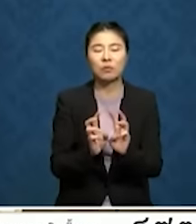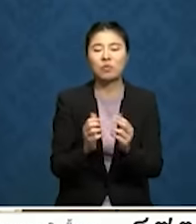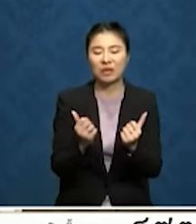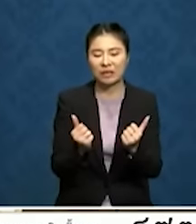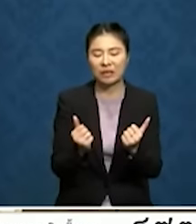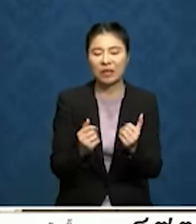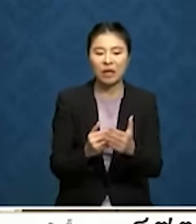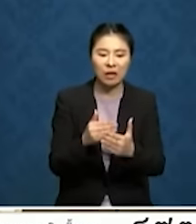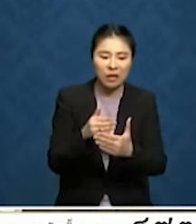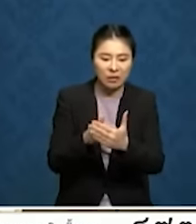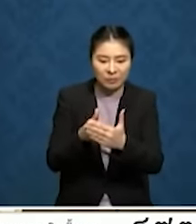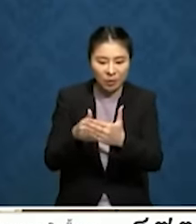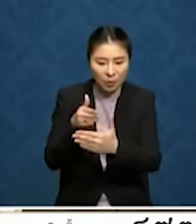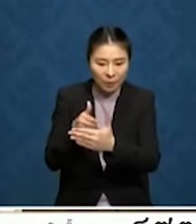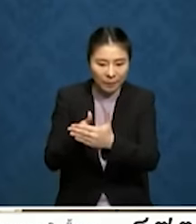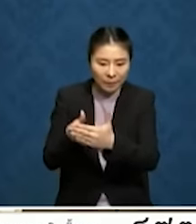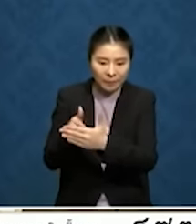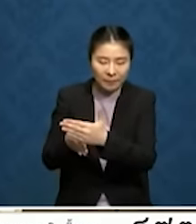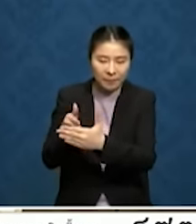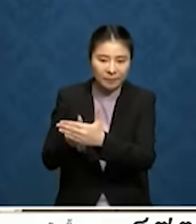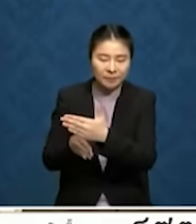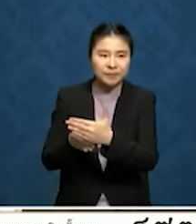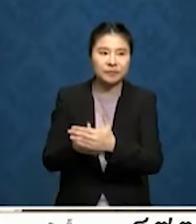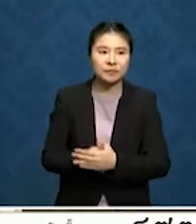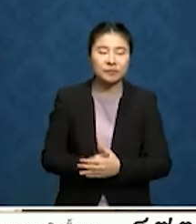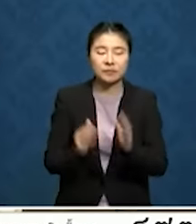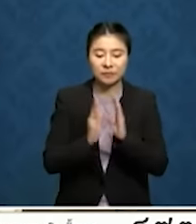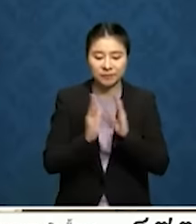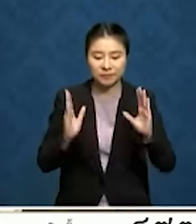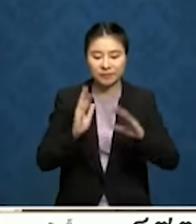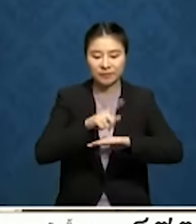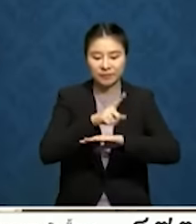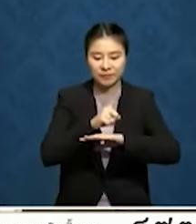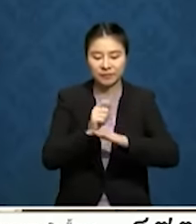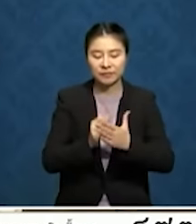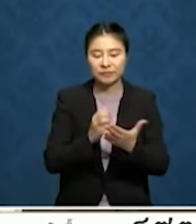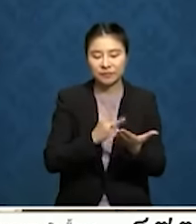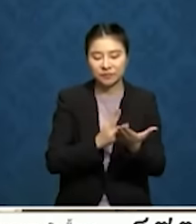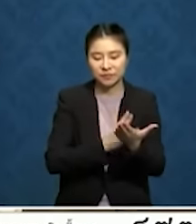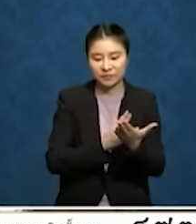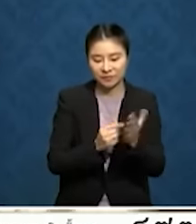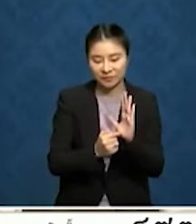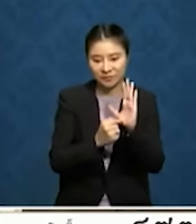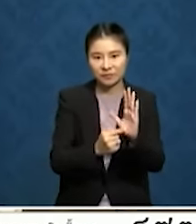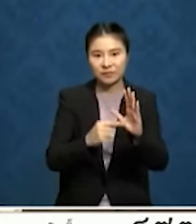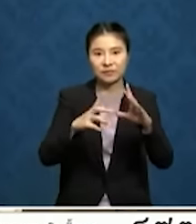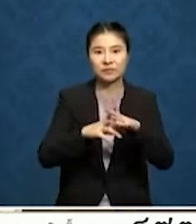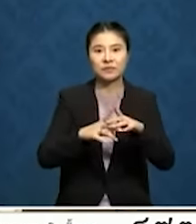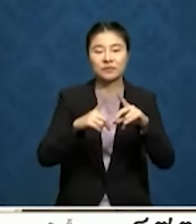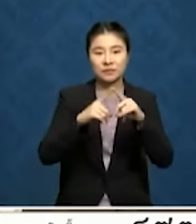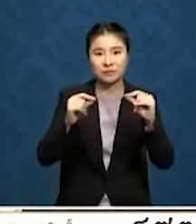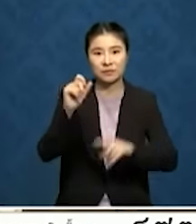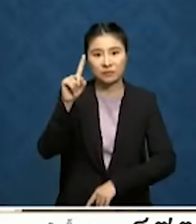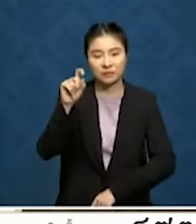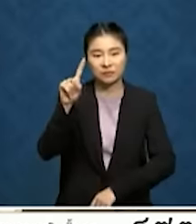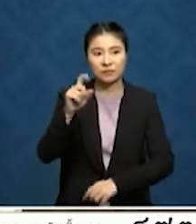ทศต้องขอขอบคุณท่านประธานที่ได้มีการเสนอวาระเร่งด่วนในการที่จะให้มี